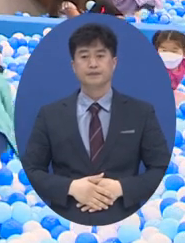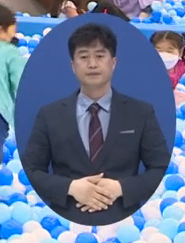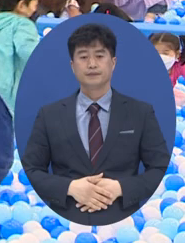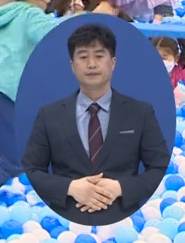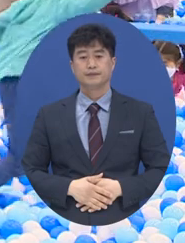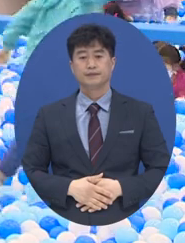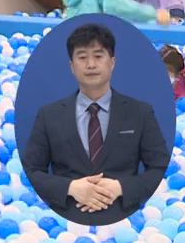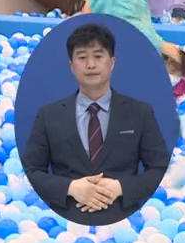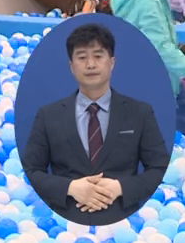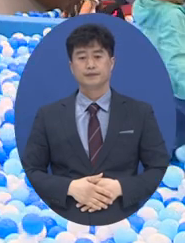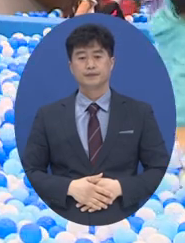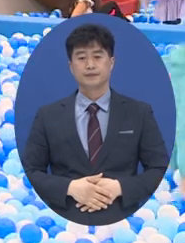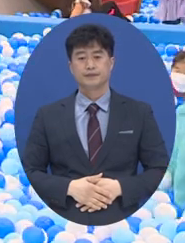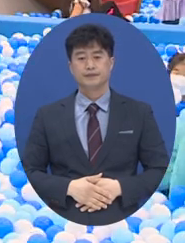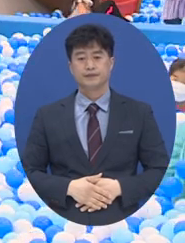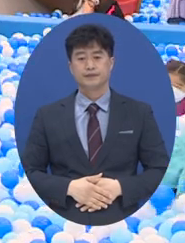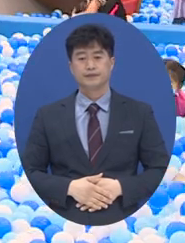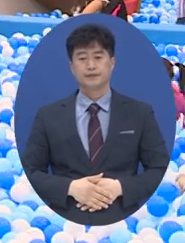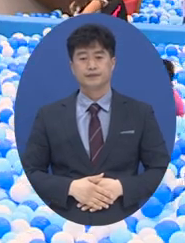경기 줄지 비 김태희 입니다